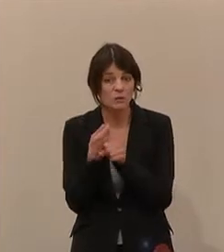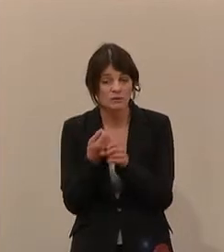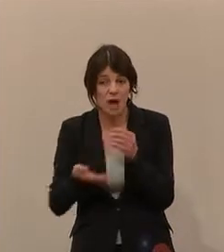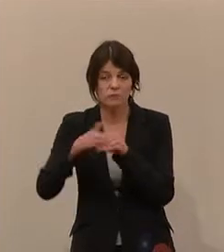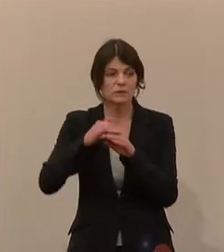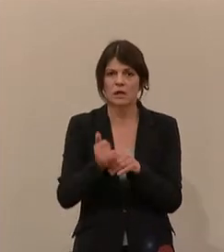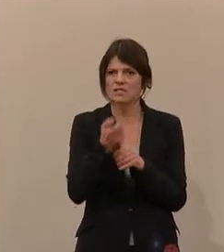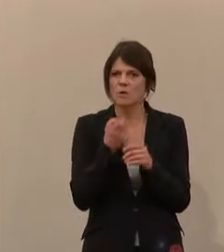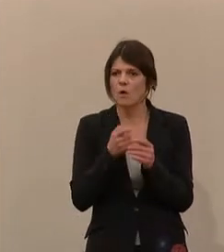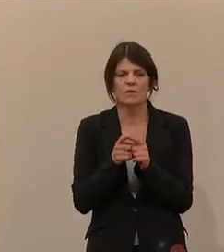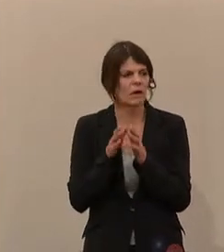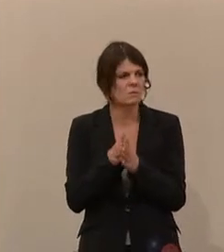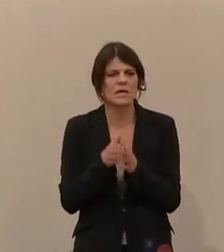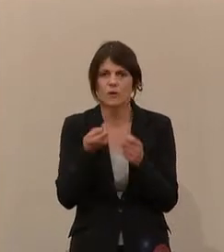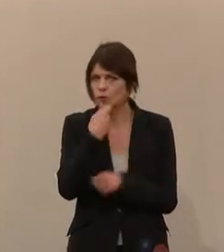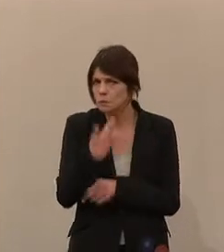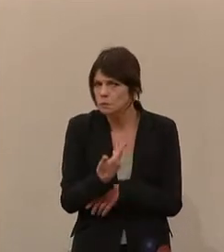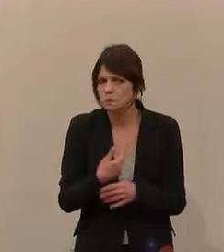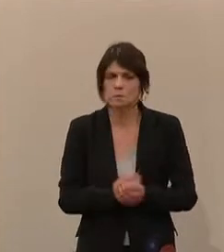Gebetsfrühstück.